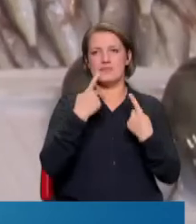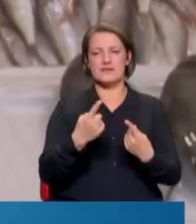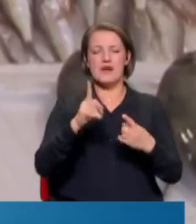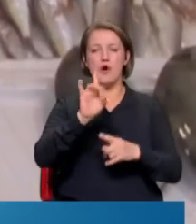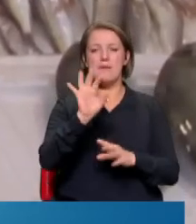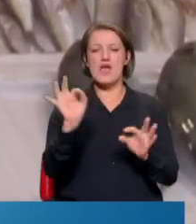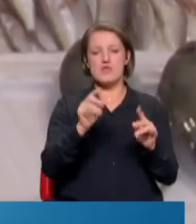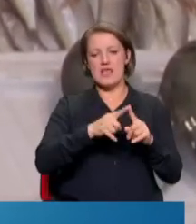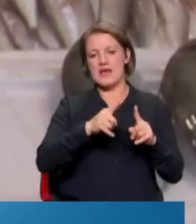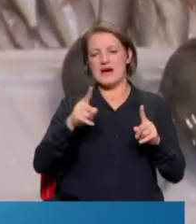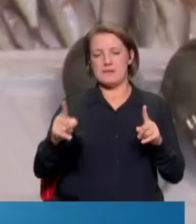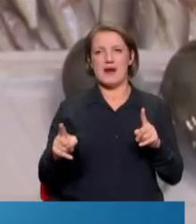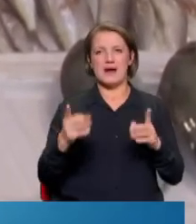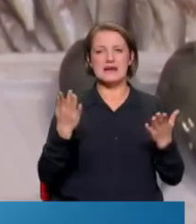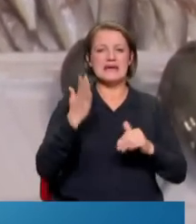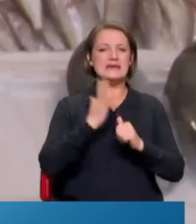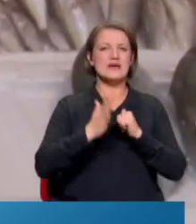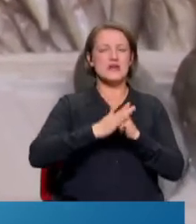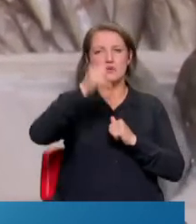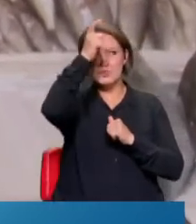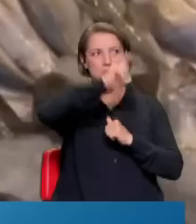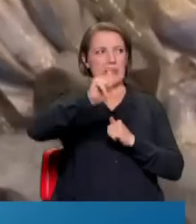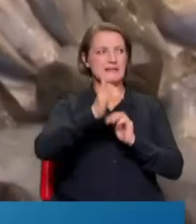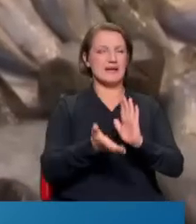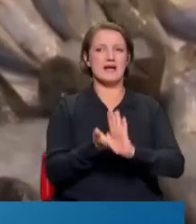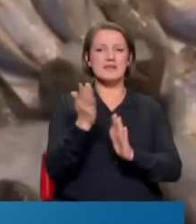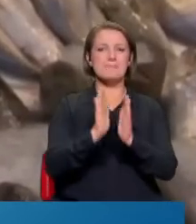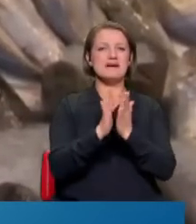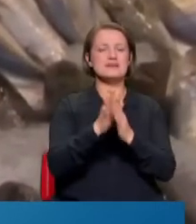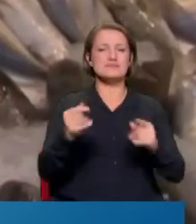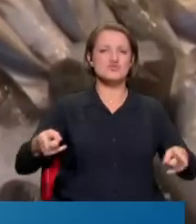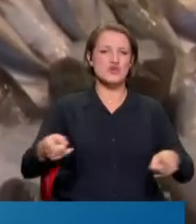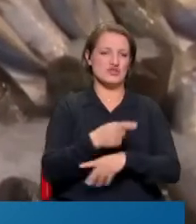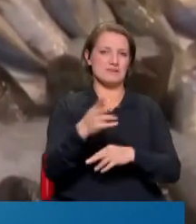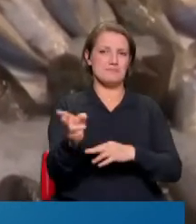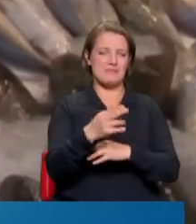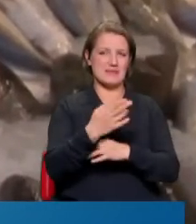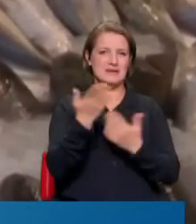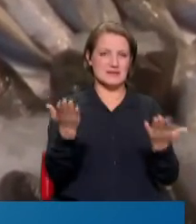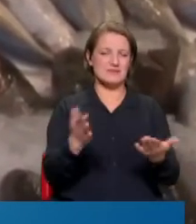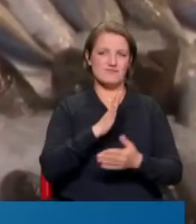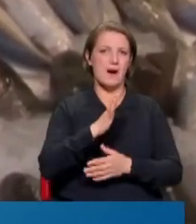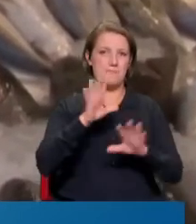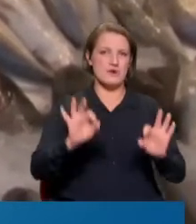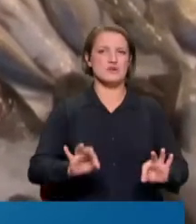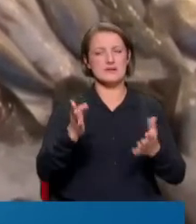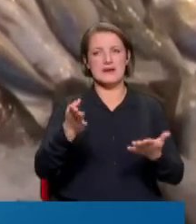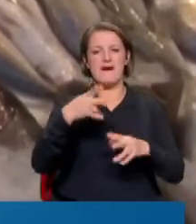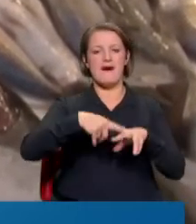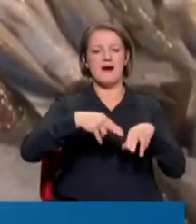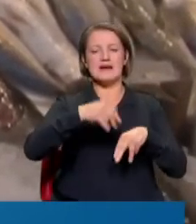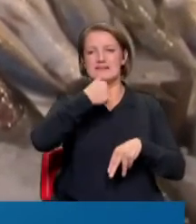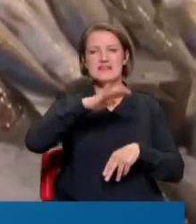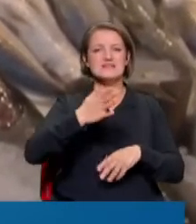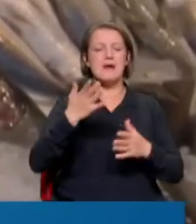15 Eylül'den itibaren yasak Tüm Türkiye'de kalktı Her çeşit balık tezgahlarda yerini almaya başladı Akdeniz'de